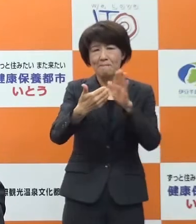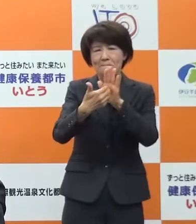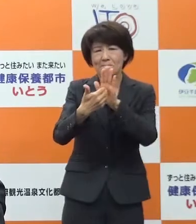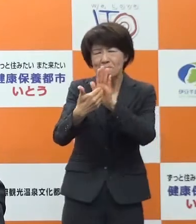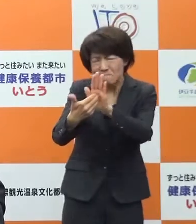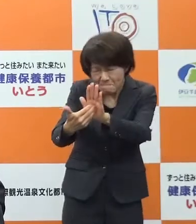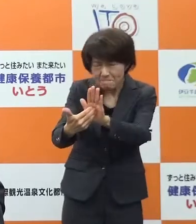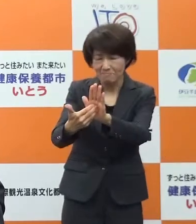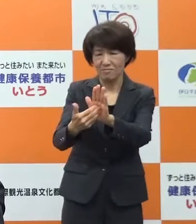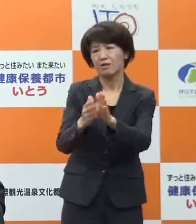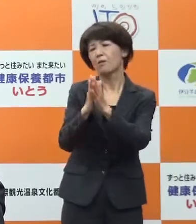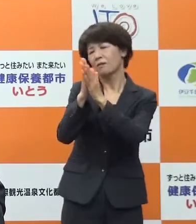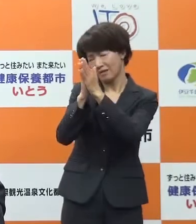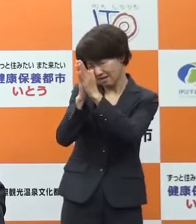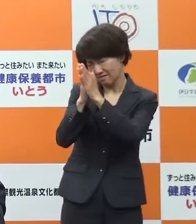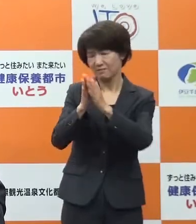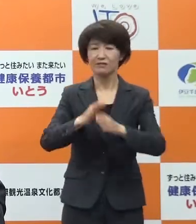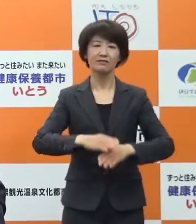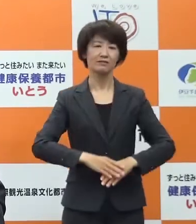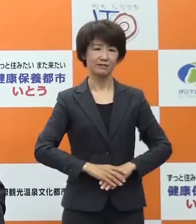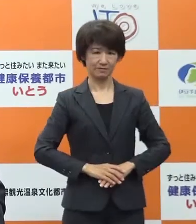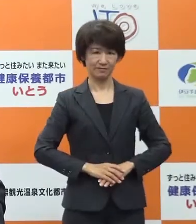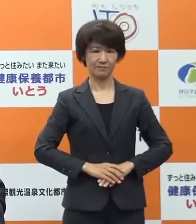ようお願いいたします。